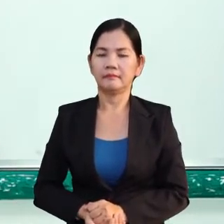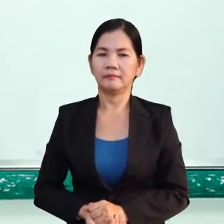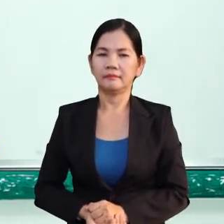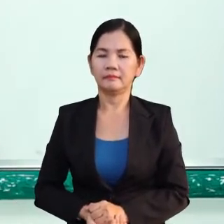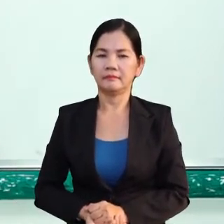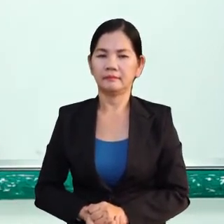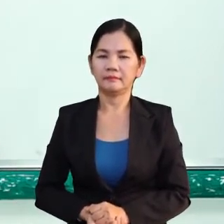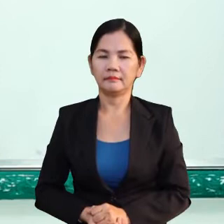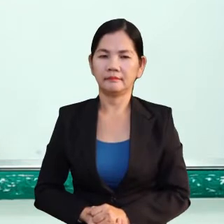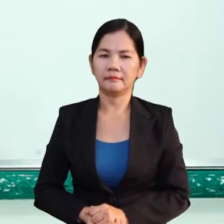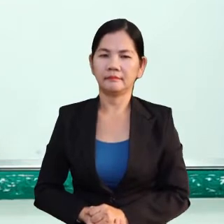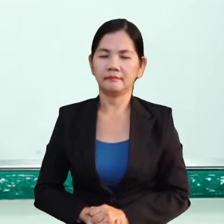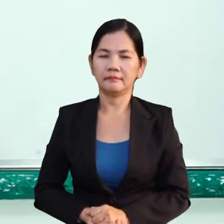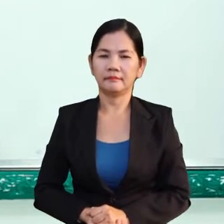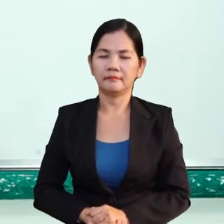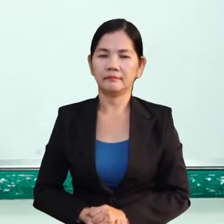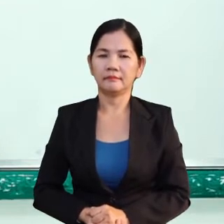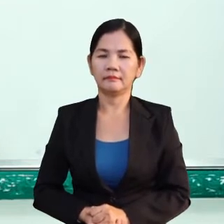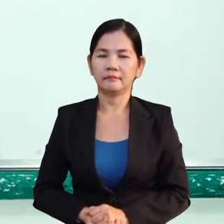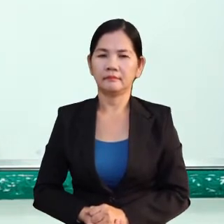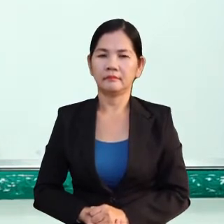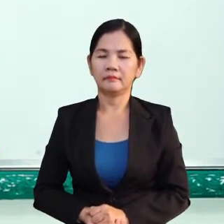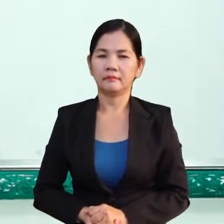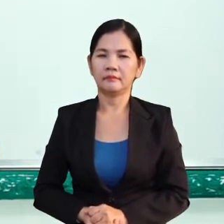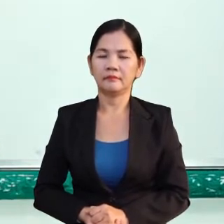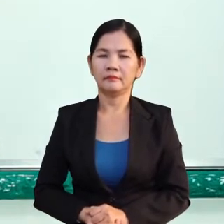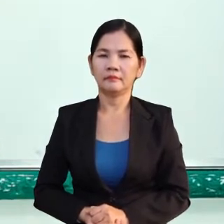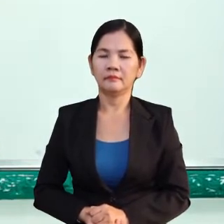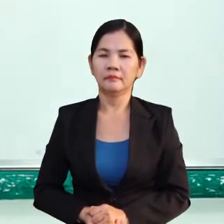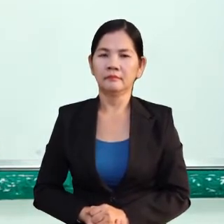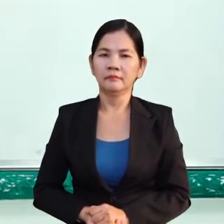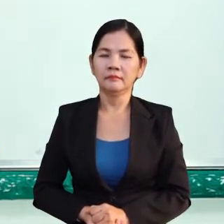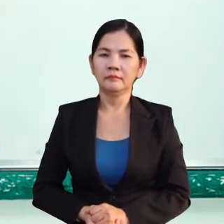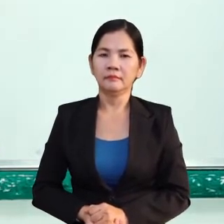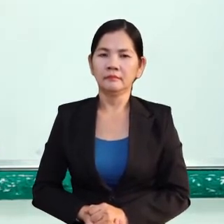ចាអញ្ចឹងកូនអាចត្រៀមចម្លើយផ្សេងទៀត